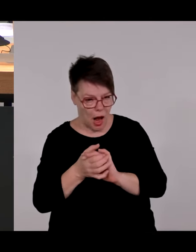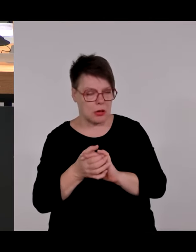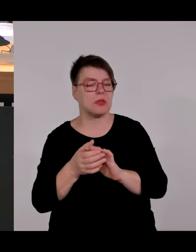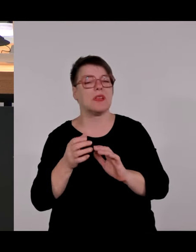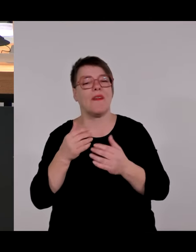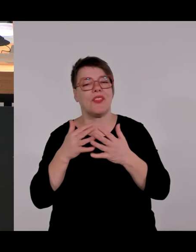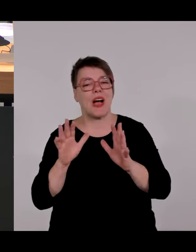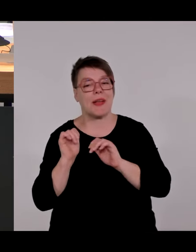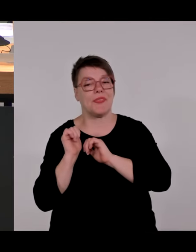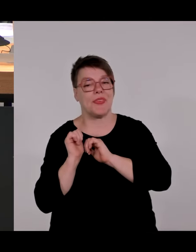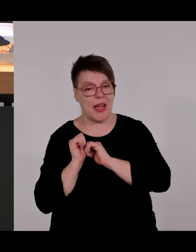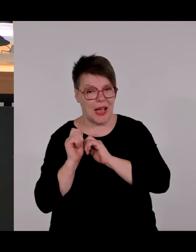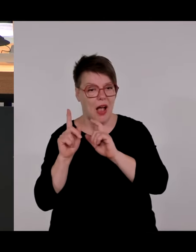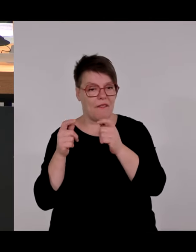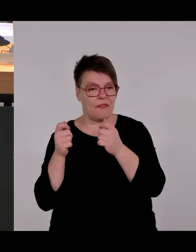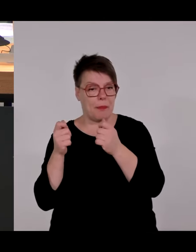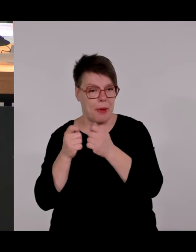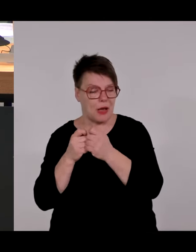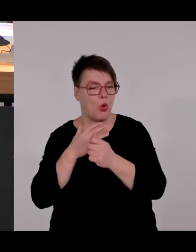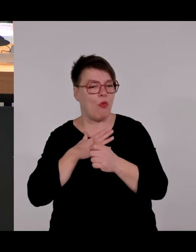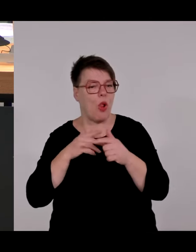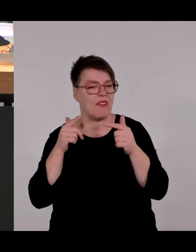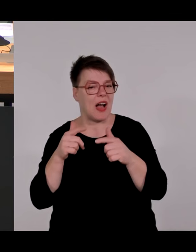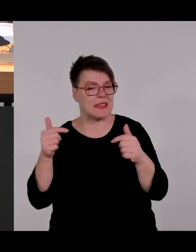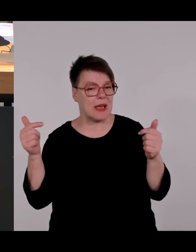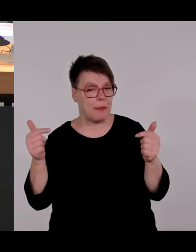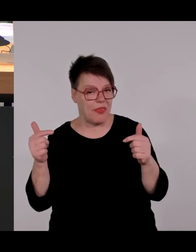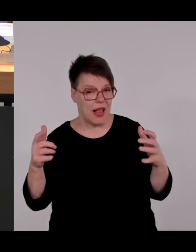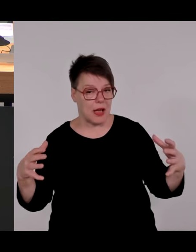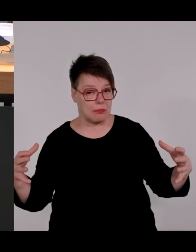vernünftig und nachhaltig angehen können.